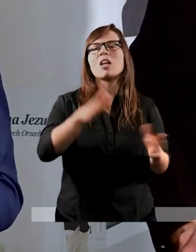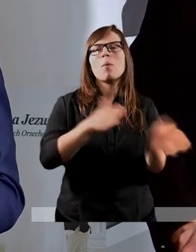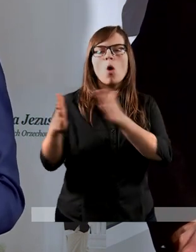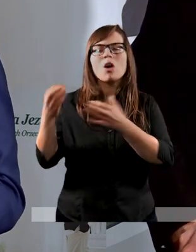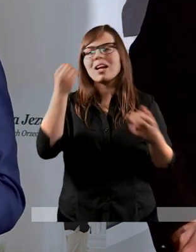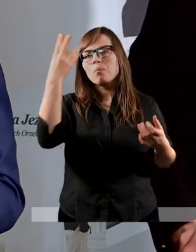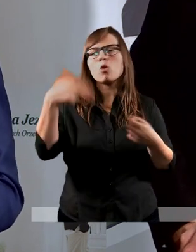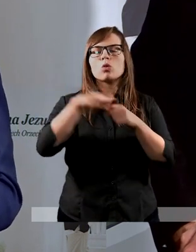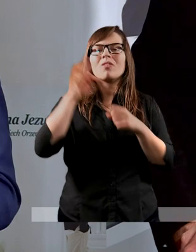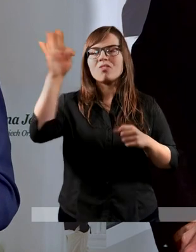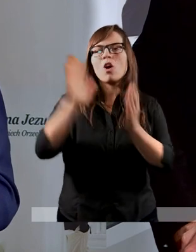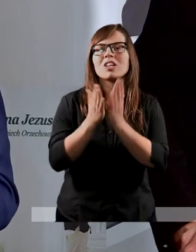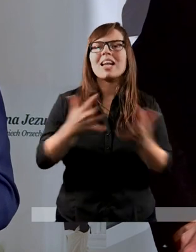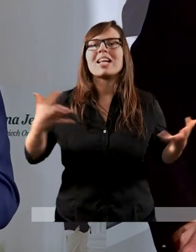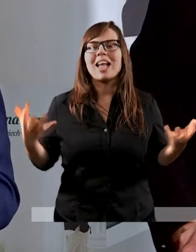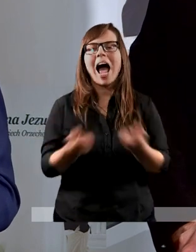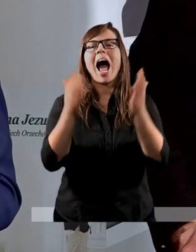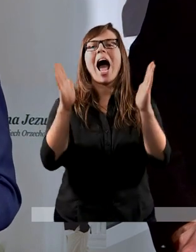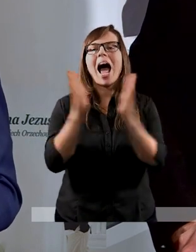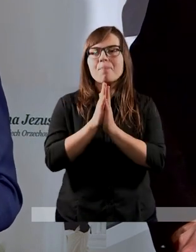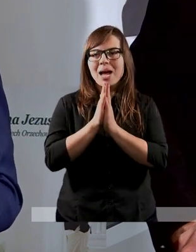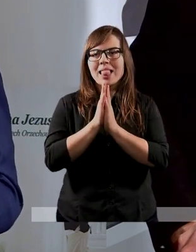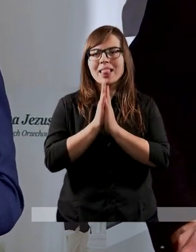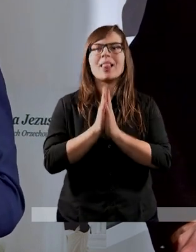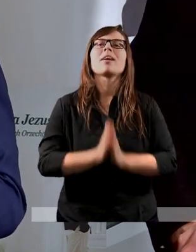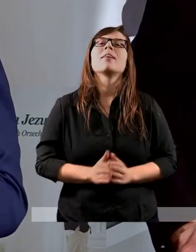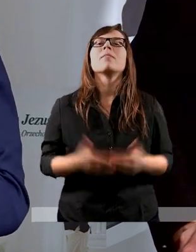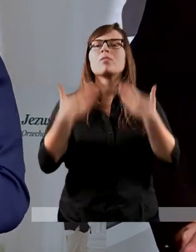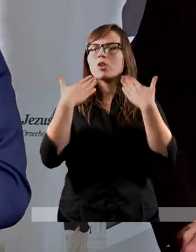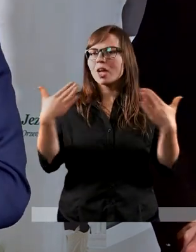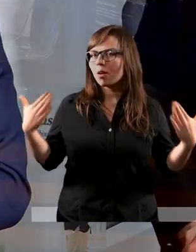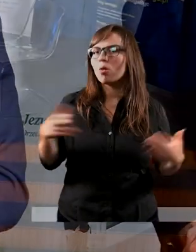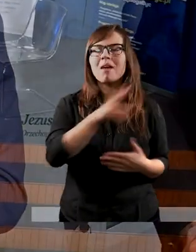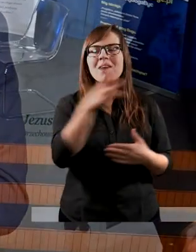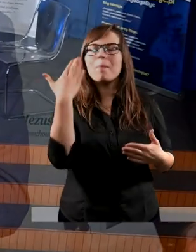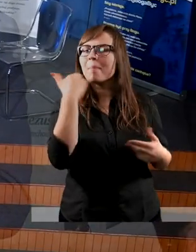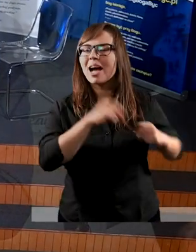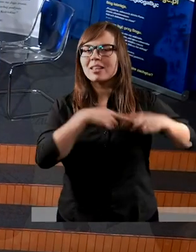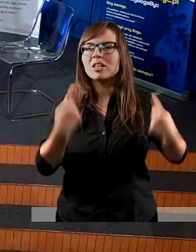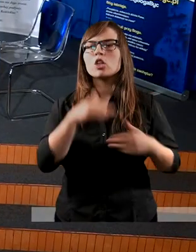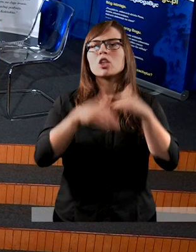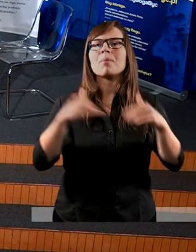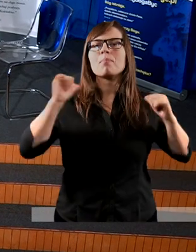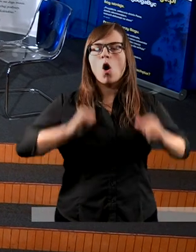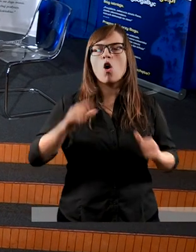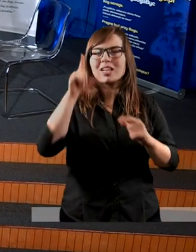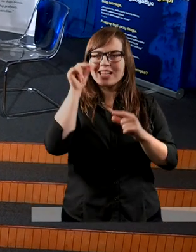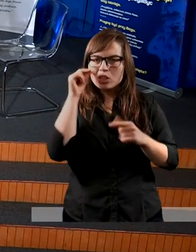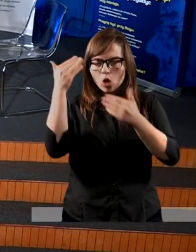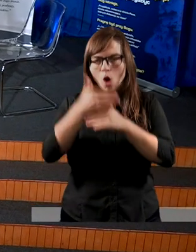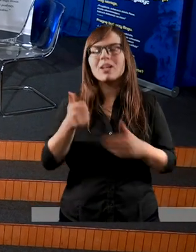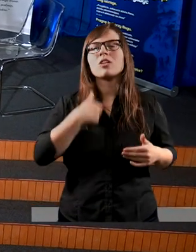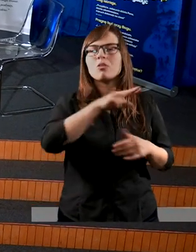kolejne mądrości, które w Twojej księdze znajdujemy. Amen. Amen. Amen. Dziękujemy wam serdecznie, życzymy spokojnej nocy i życzymy,